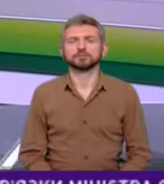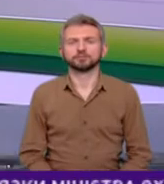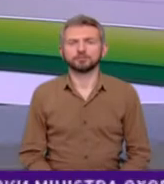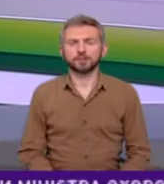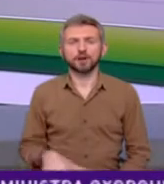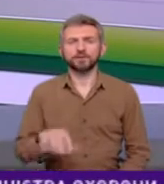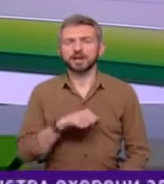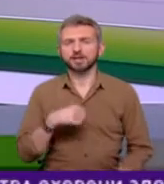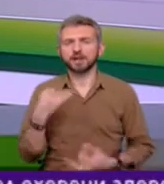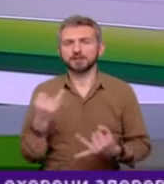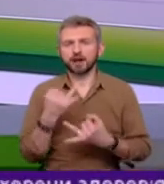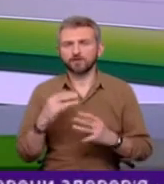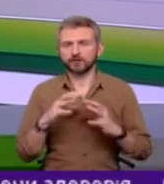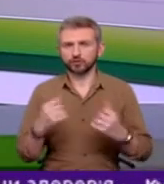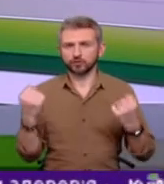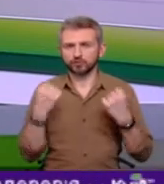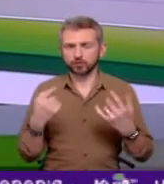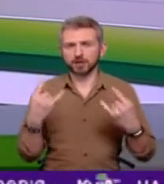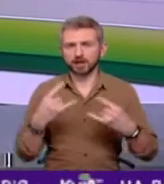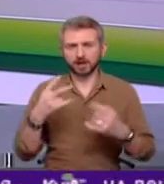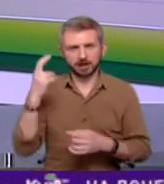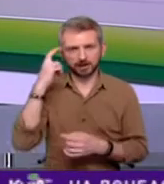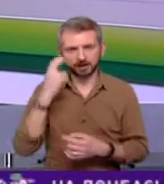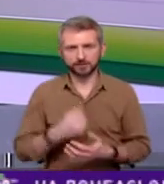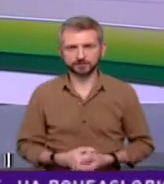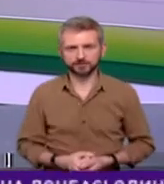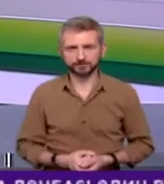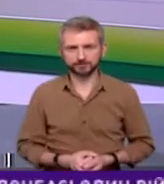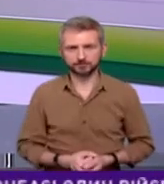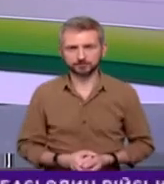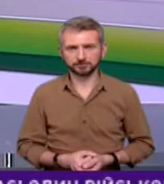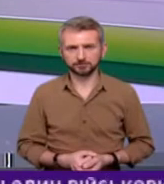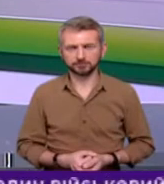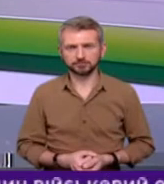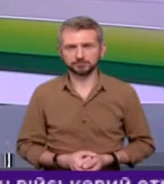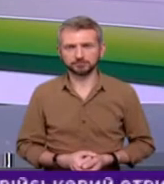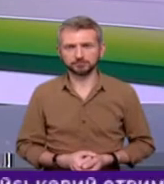Усе найцікавіше зі світу спорту на телеканалі «Київ».